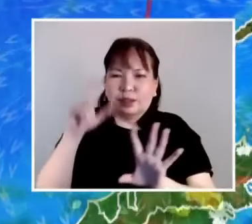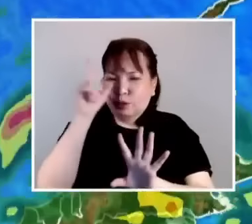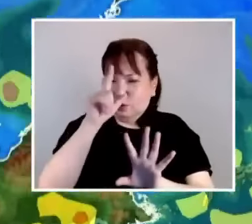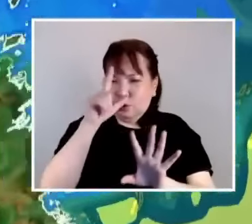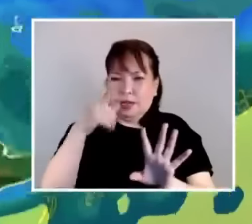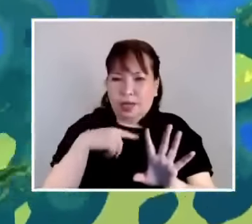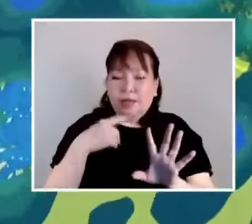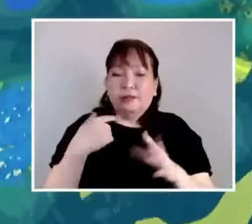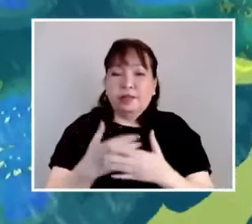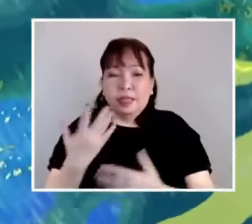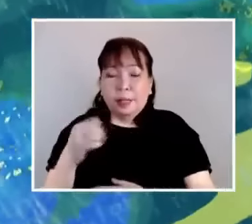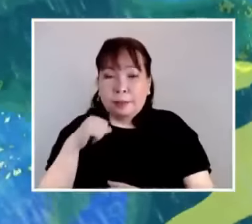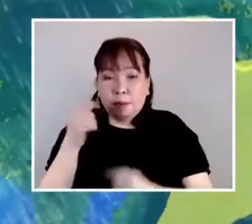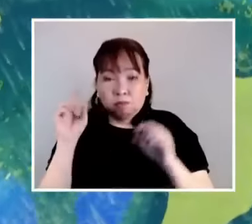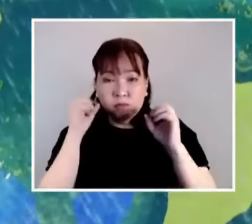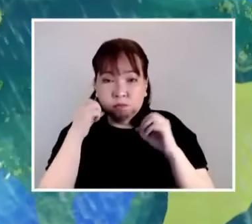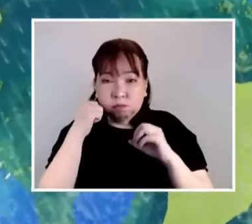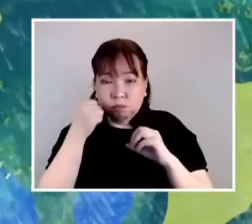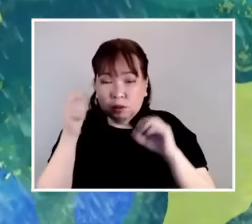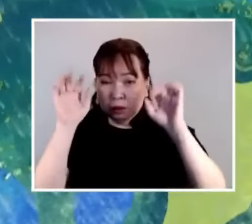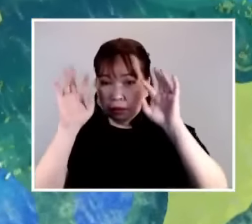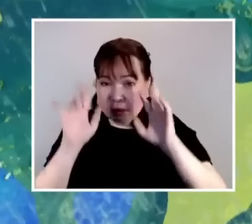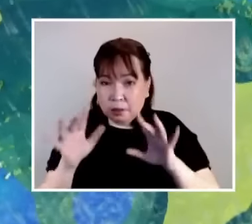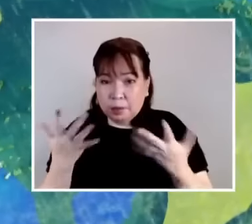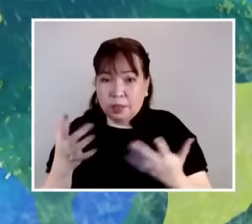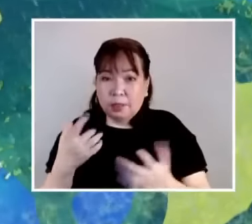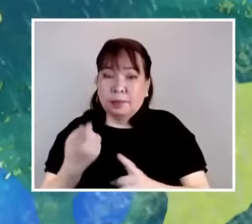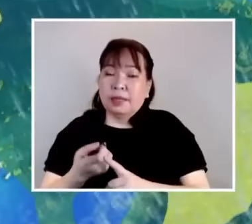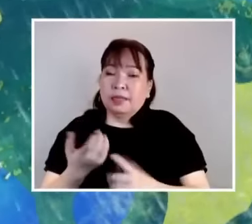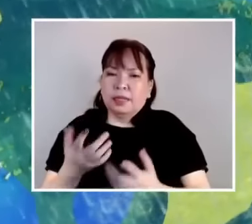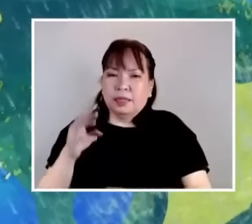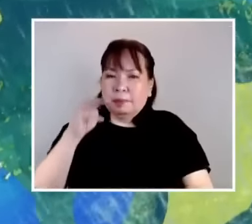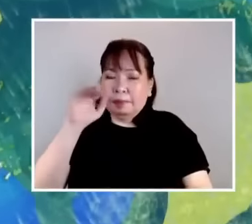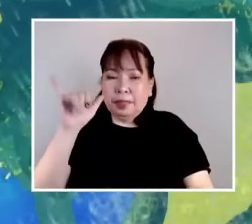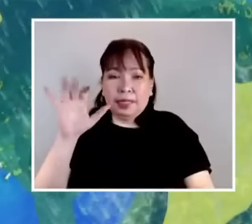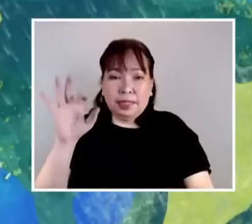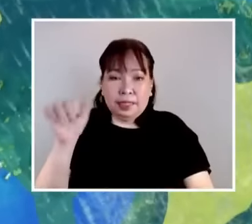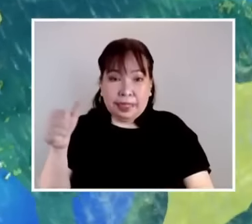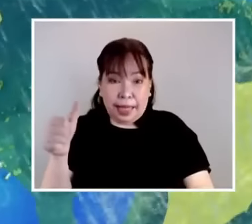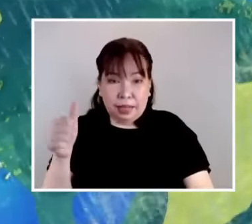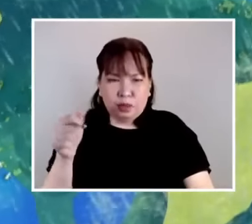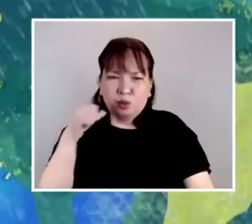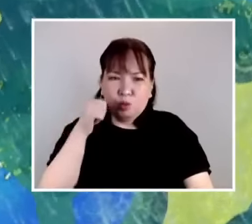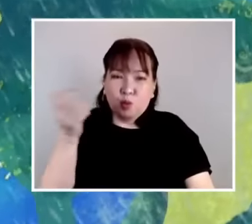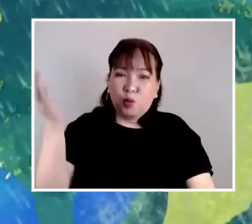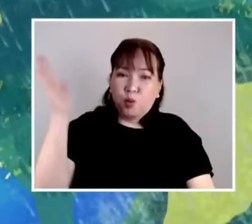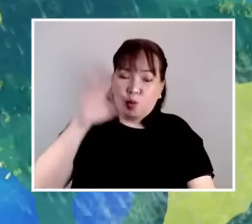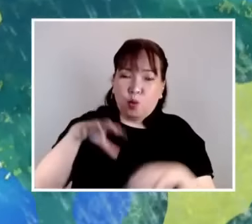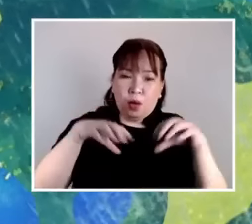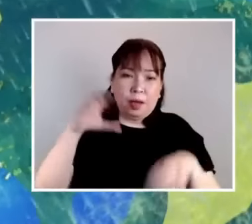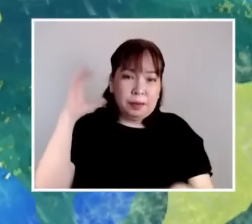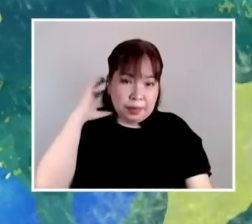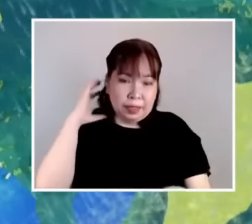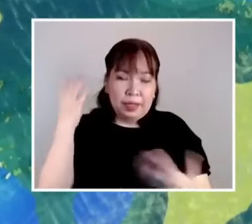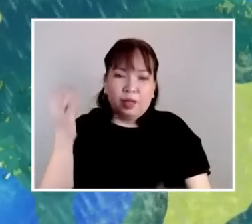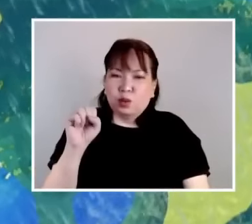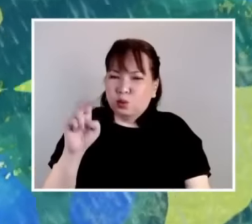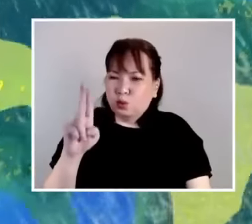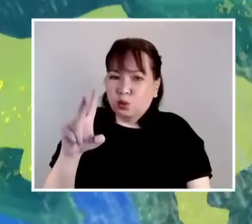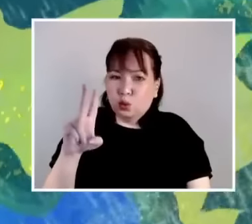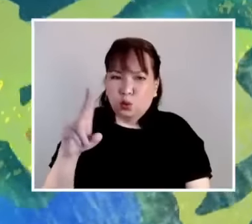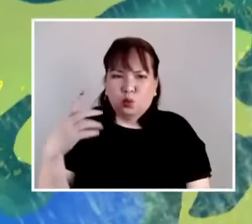rainfall forecast ng The Weather Company para bukas, May 10, buong araw pong maulan sa Mindanao, sa umaga sa Sulu Archipelago malalakas ang